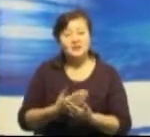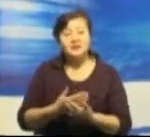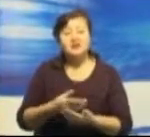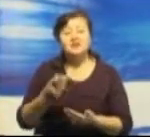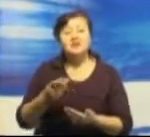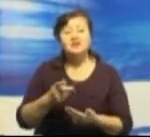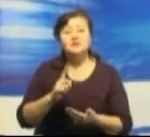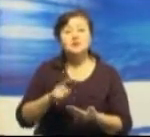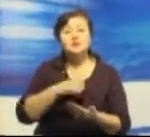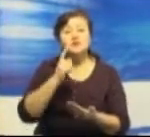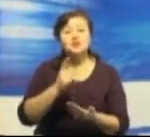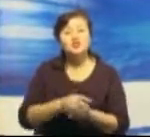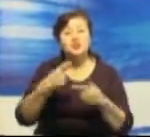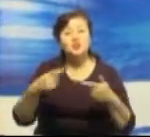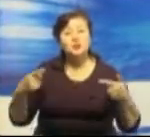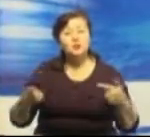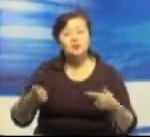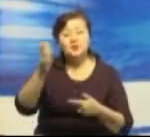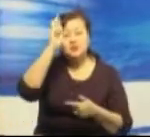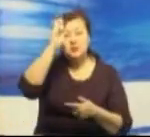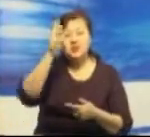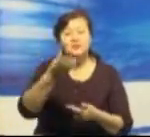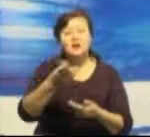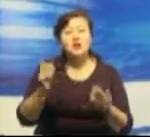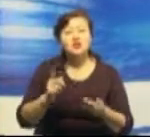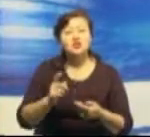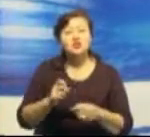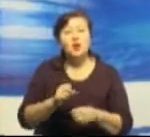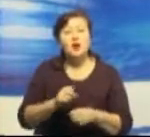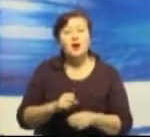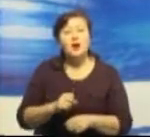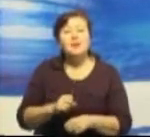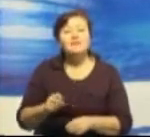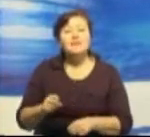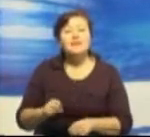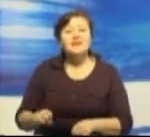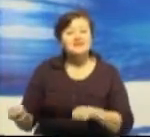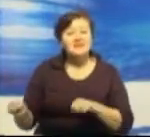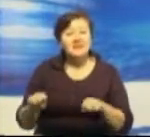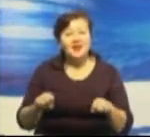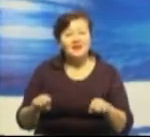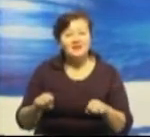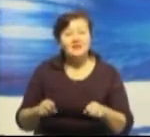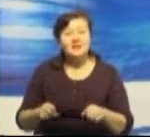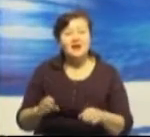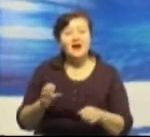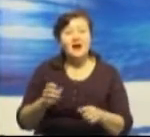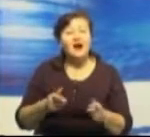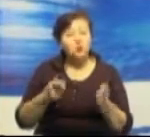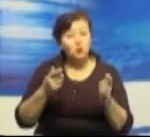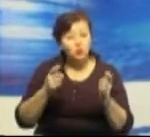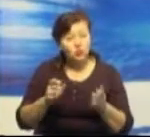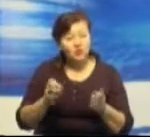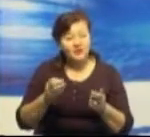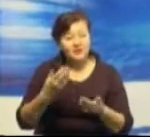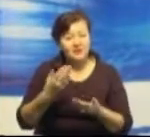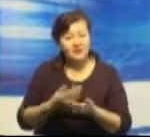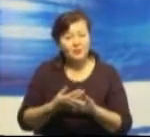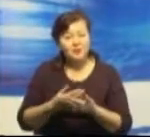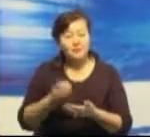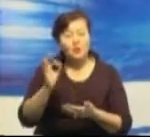сегодня имеют ядерное оружие, что все-таки последствия они имеются, и сегодня мировое сообщество это беспокоит, и в частности